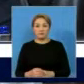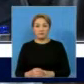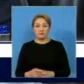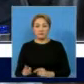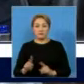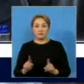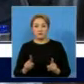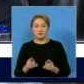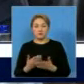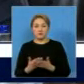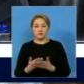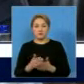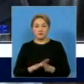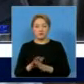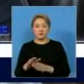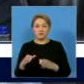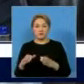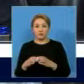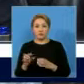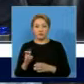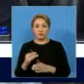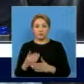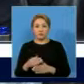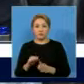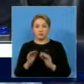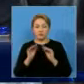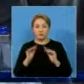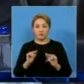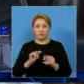чтобы сформировали пул как добросовестных